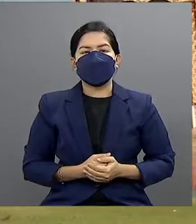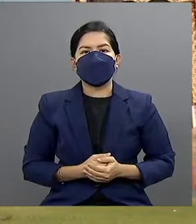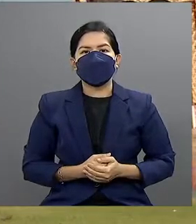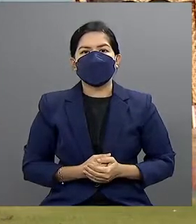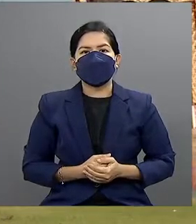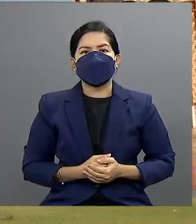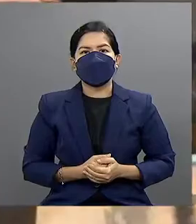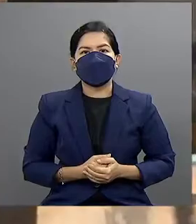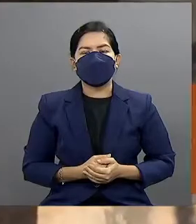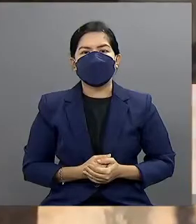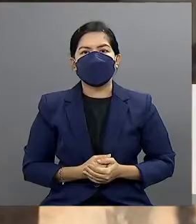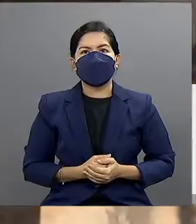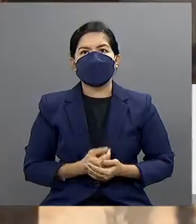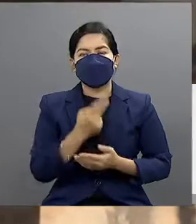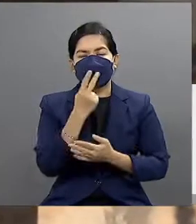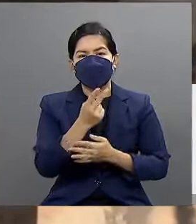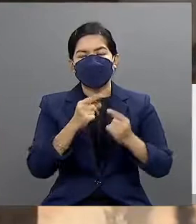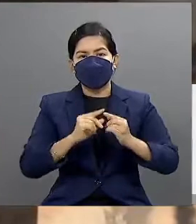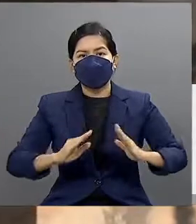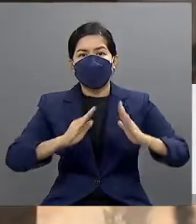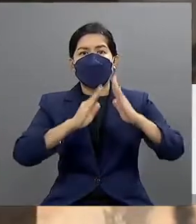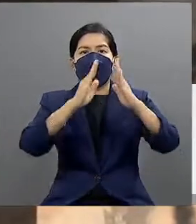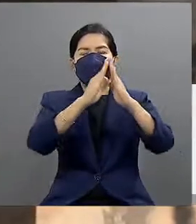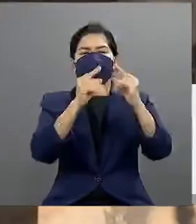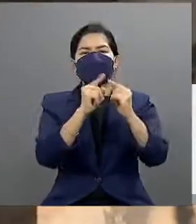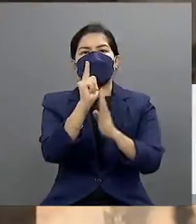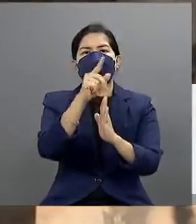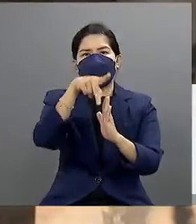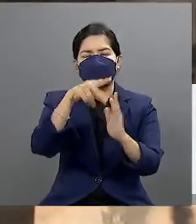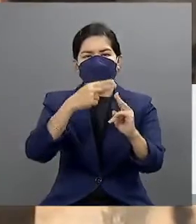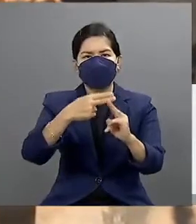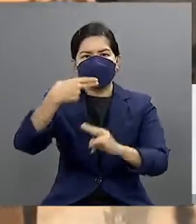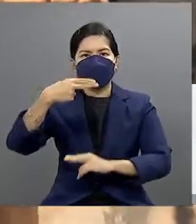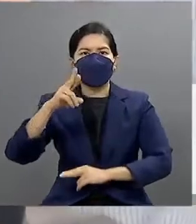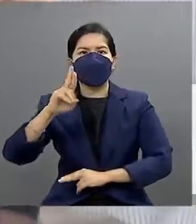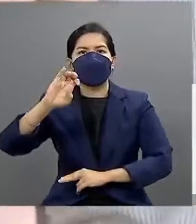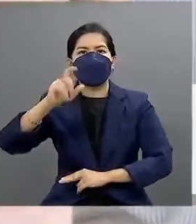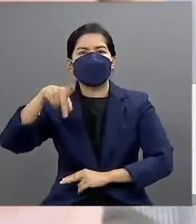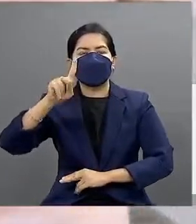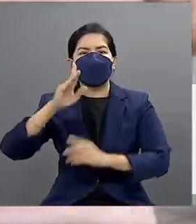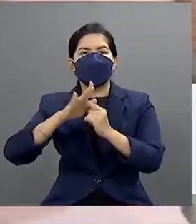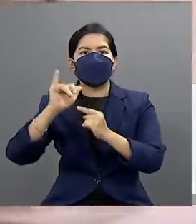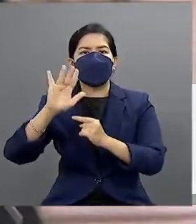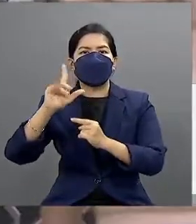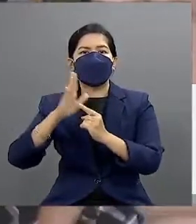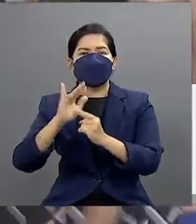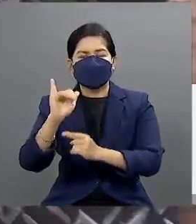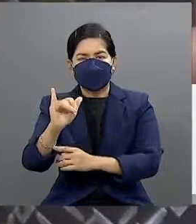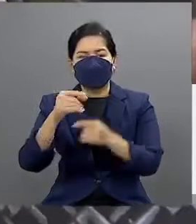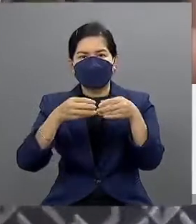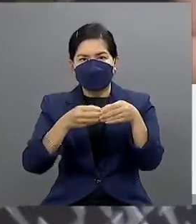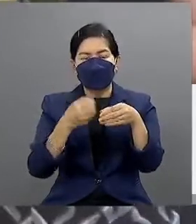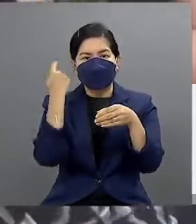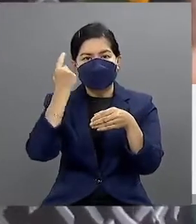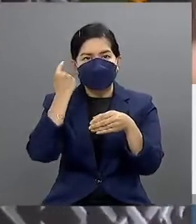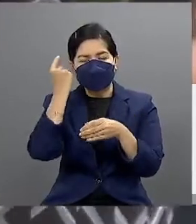บรรยากาศที่วัดพระธาตุหาริพุนชัยวรมหาวิหารอำเภอเมืองจังหวัดลำพูนนะครับนักท่องเที่ยวจำนวนมากถือโอกาสแวะก่อนเดินทางเข้าสู่เชียงใ